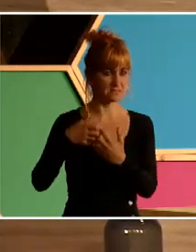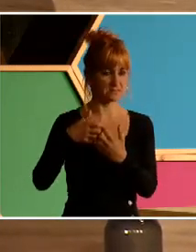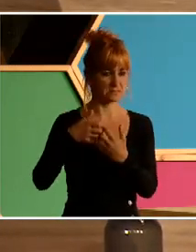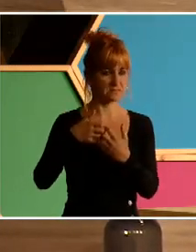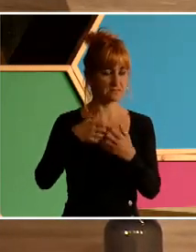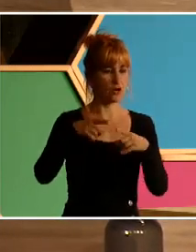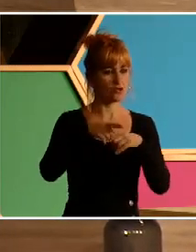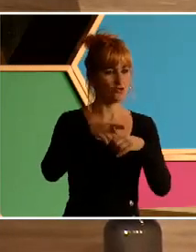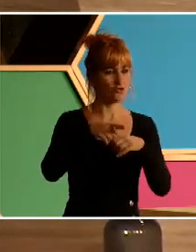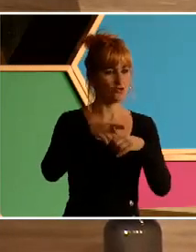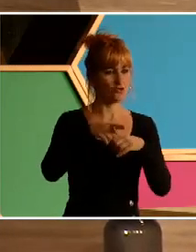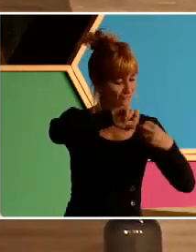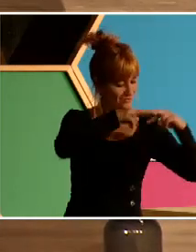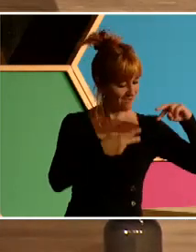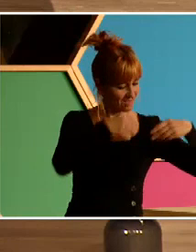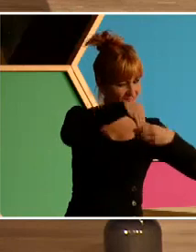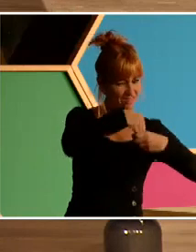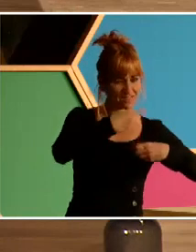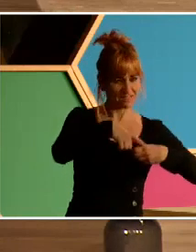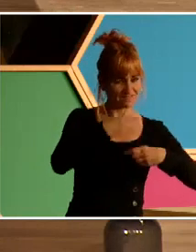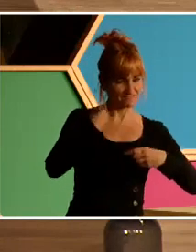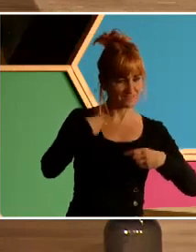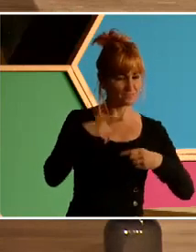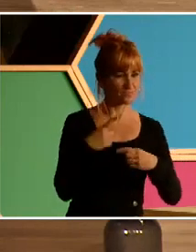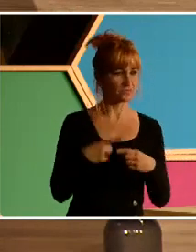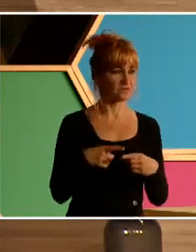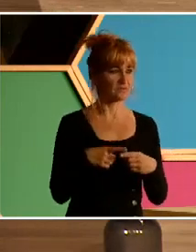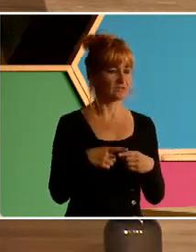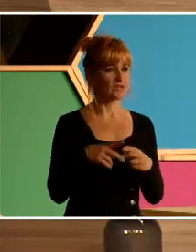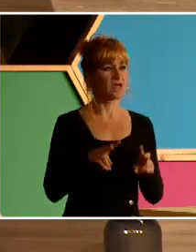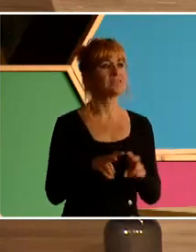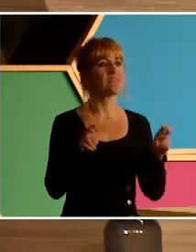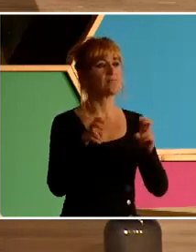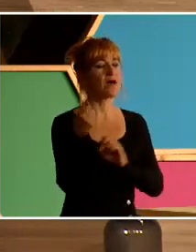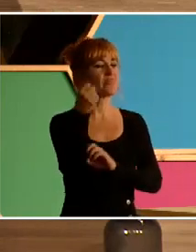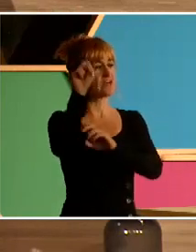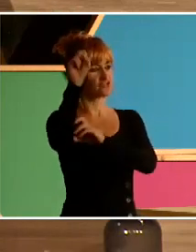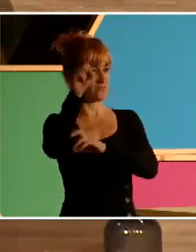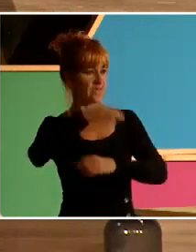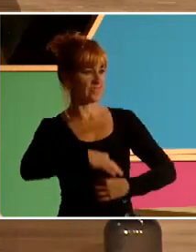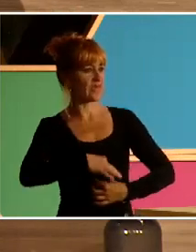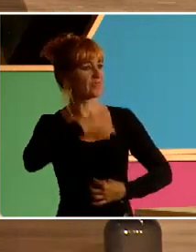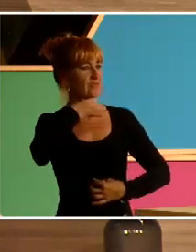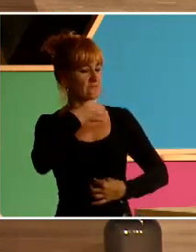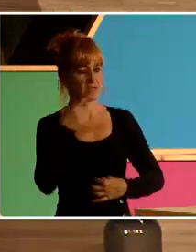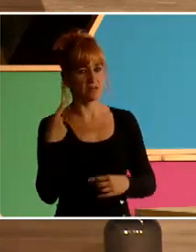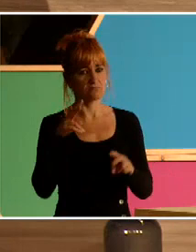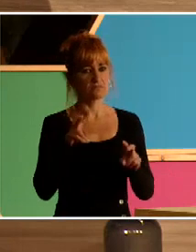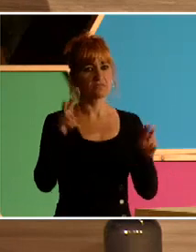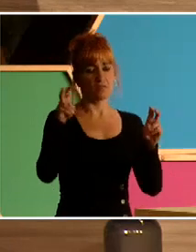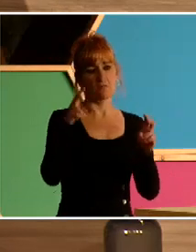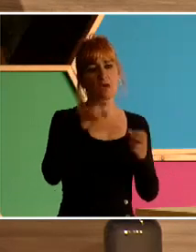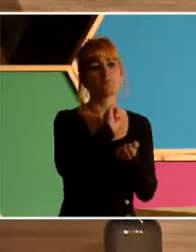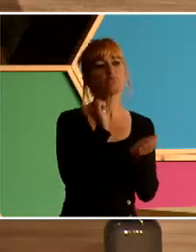ADN, i ell parlava de la importància de la desobediència civil, que és una qüestió que ara parlaves dels presos, preguntaves sobre els